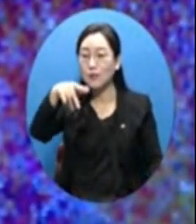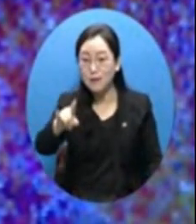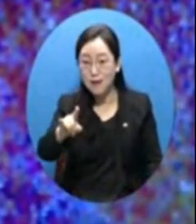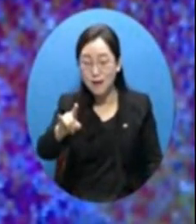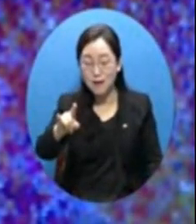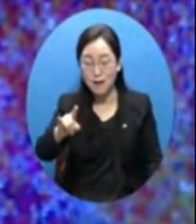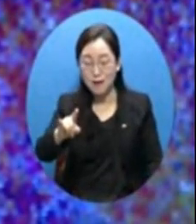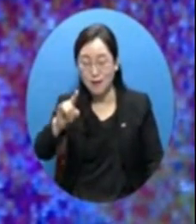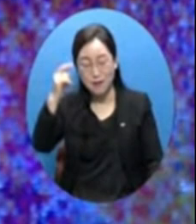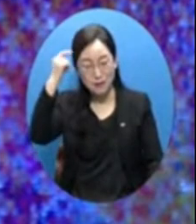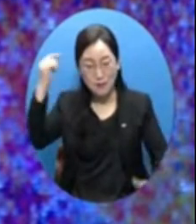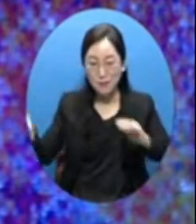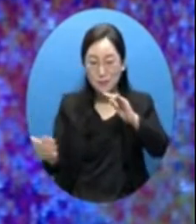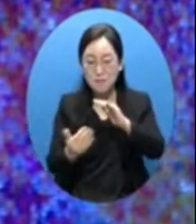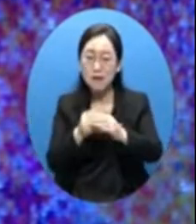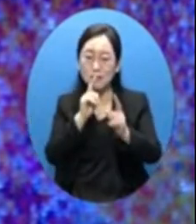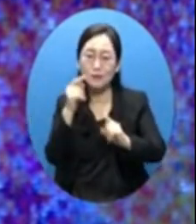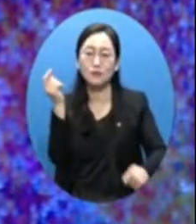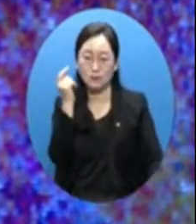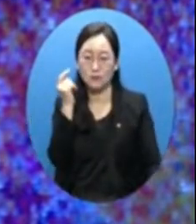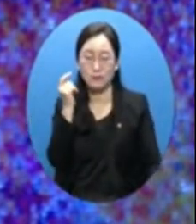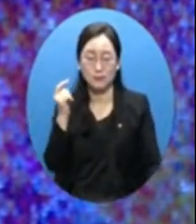들었습니다. 그런데 그가